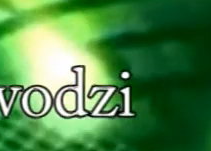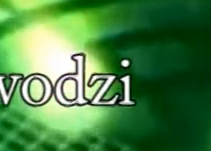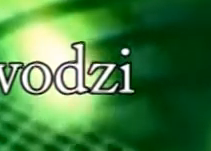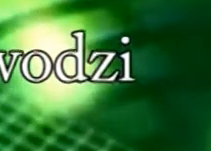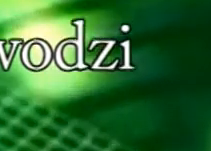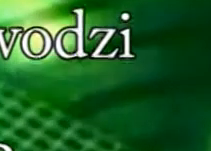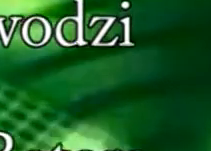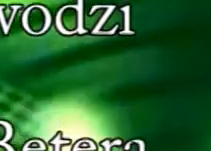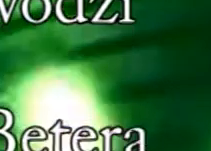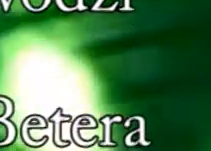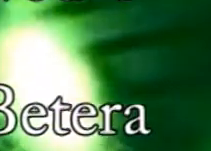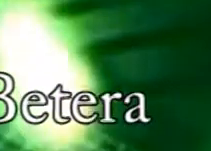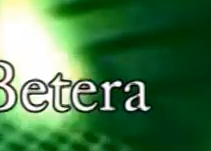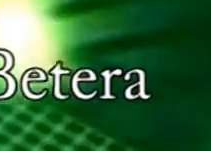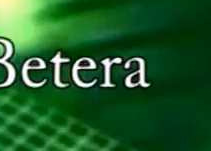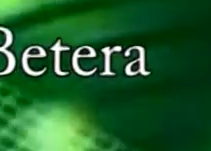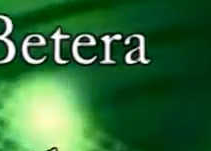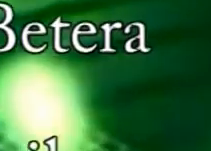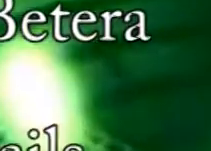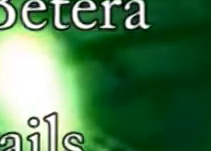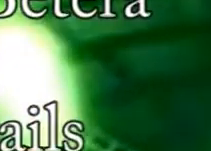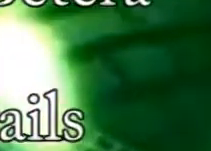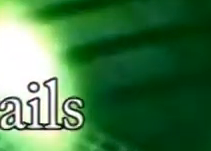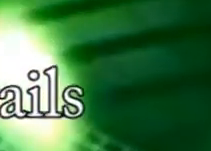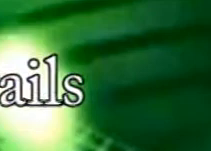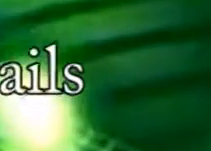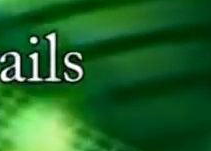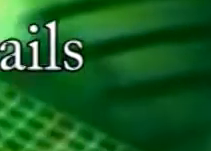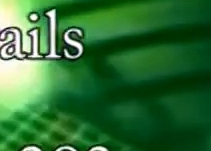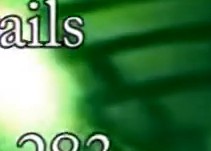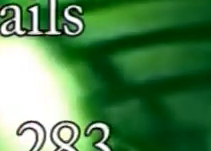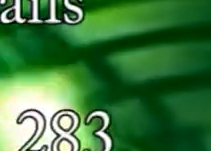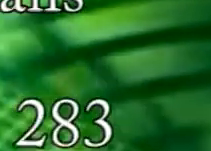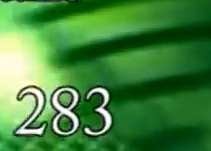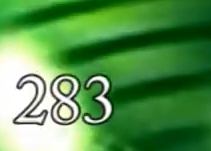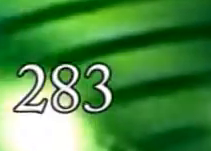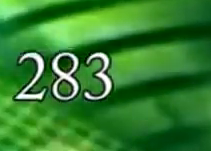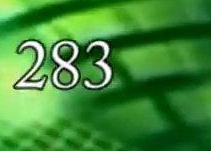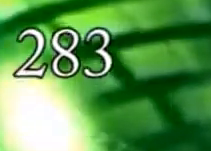mire sema sema na onyaratswa